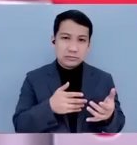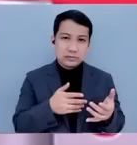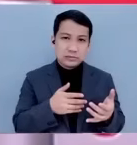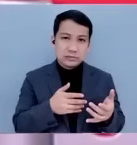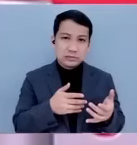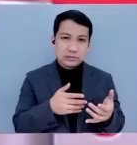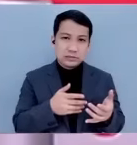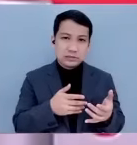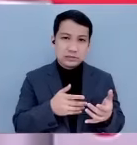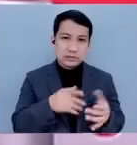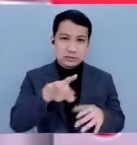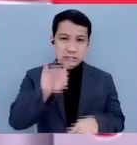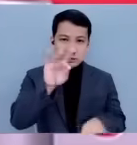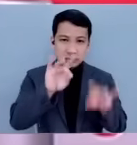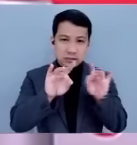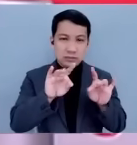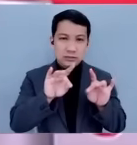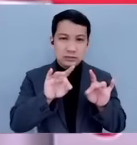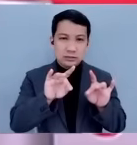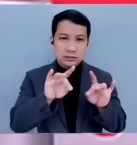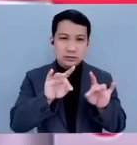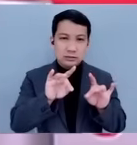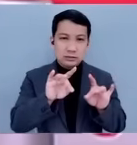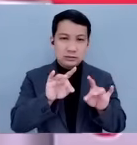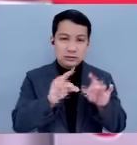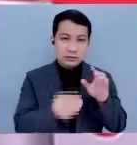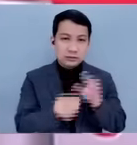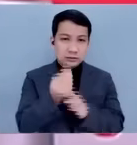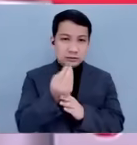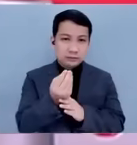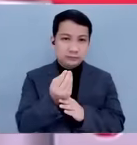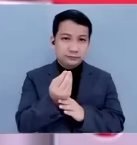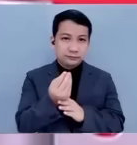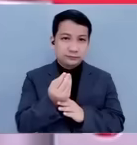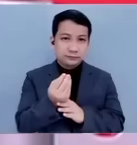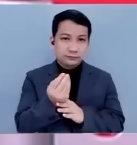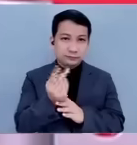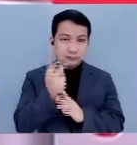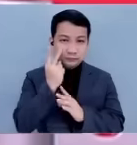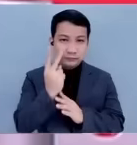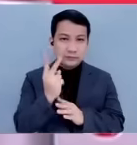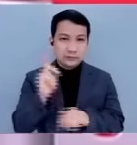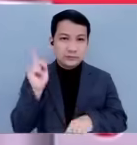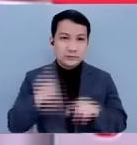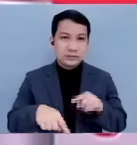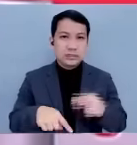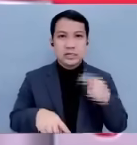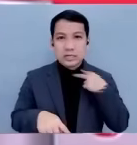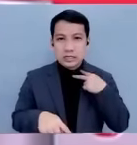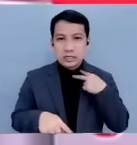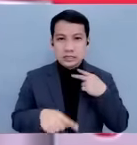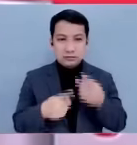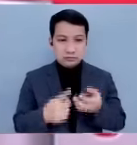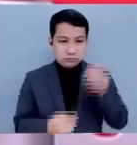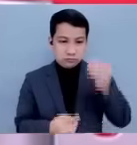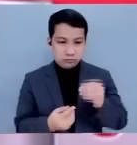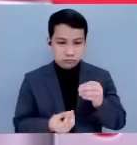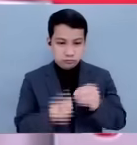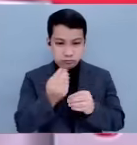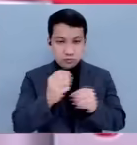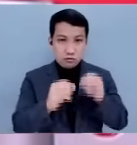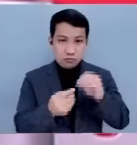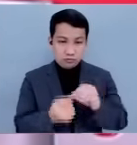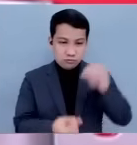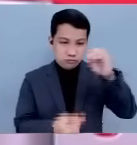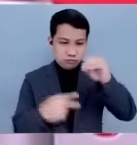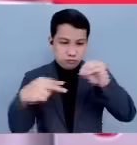na-select during yung selection, hindi na-trap nung ating trap select gate.